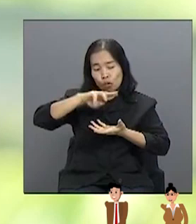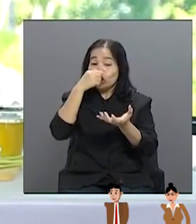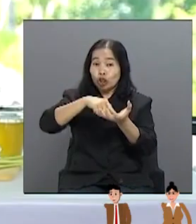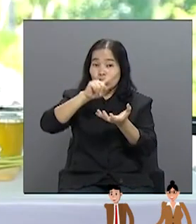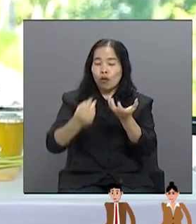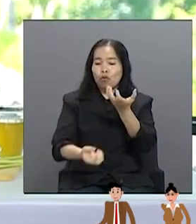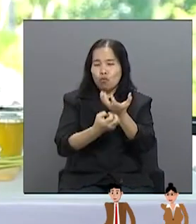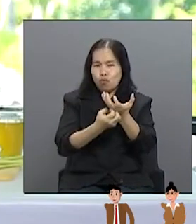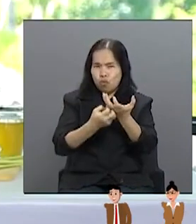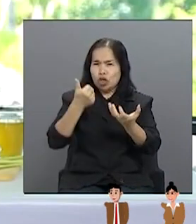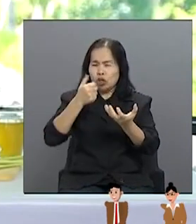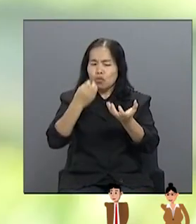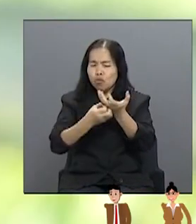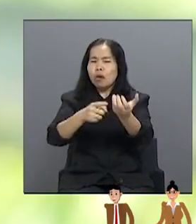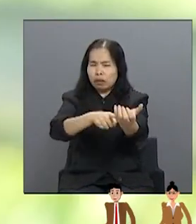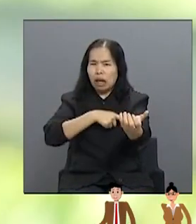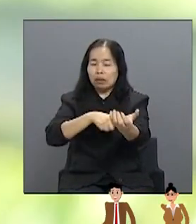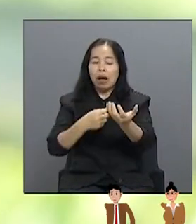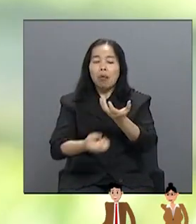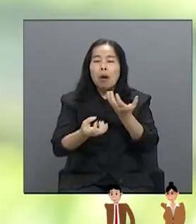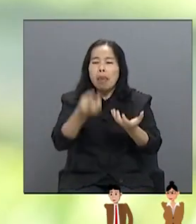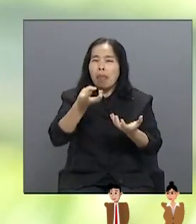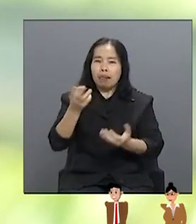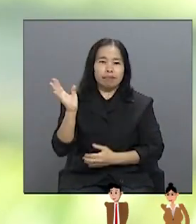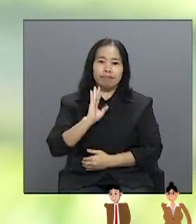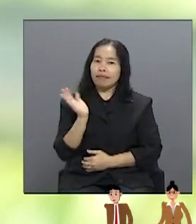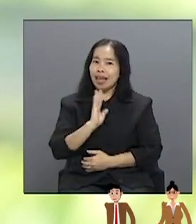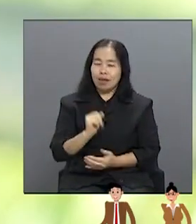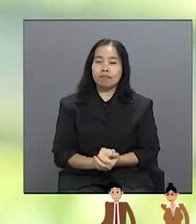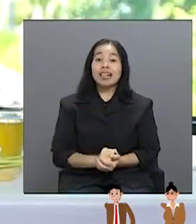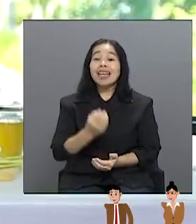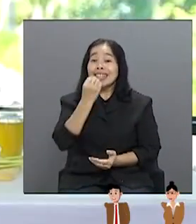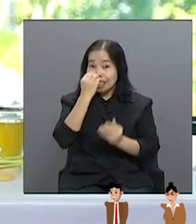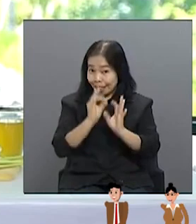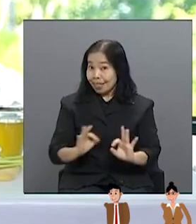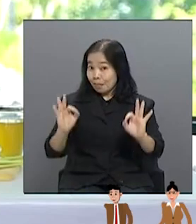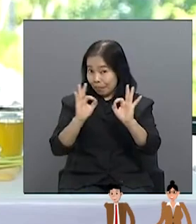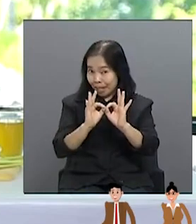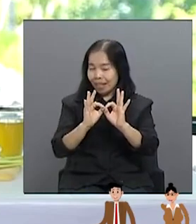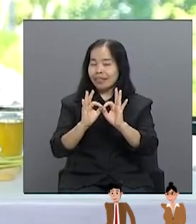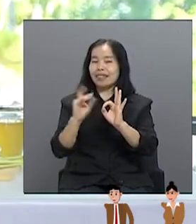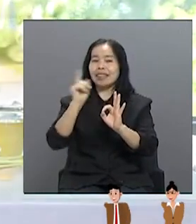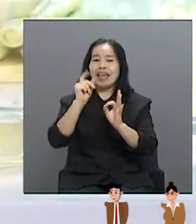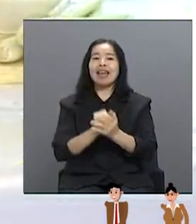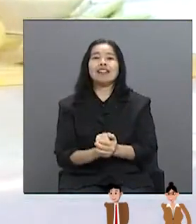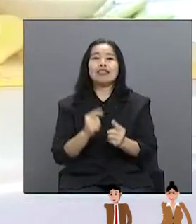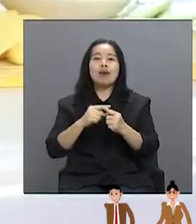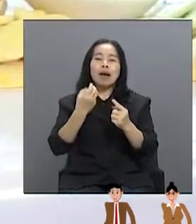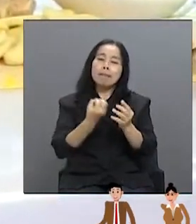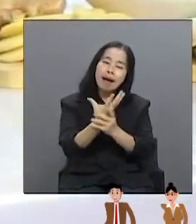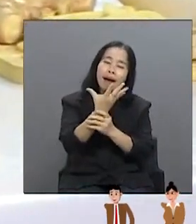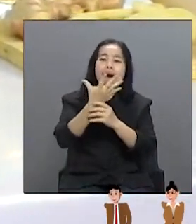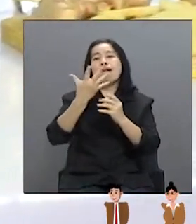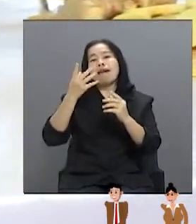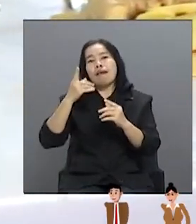สได้นอกจากกินร้อนช้อนกลางล้างมือนะครับอาหารการกินที่เราจะพูดคุยกันในวันนี้ก็เป็นตัวสำคัญเลยที่จะเสริมภูมิคุ้มกัน